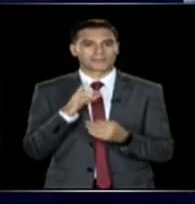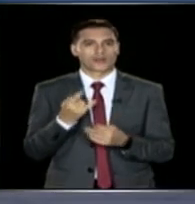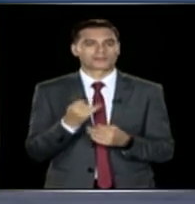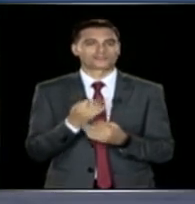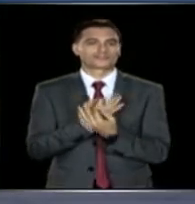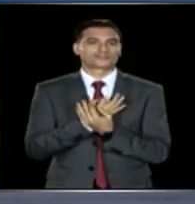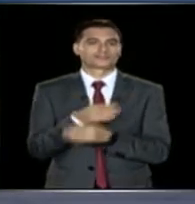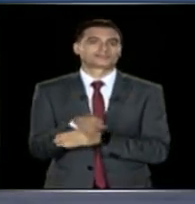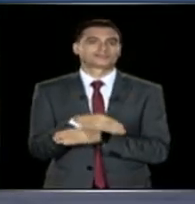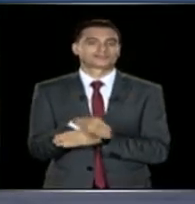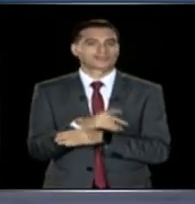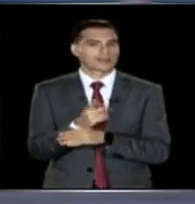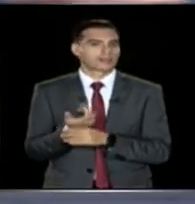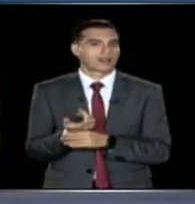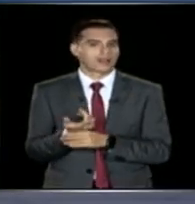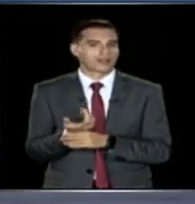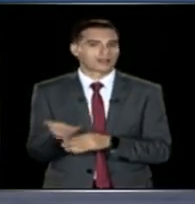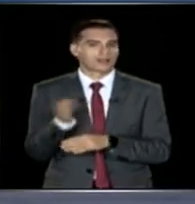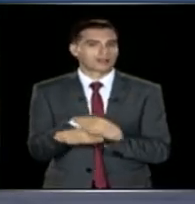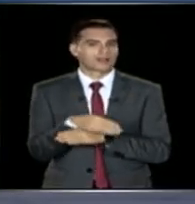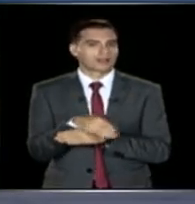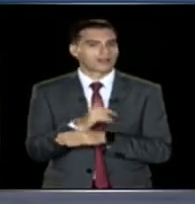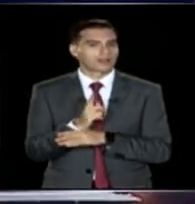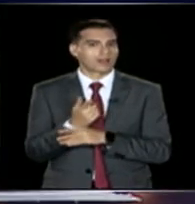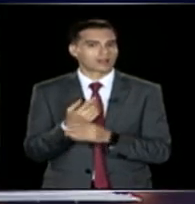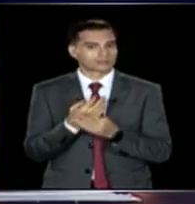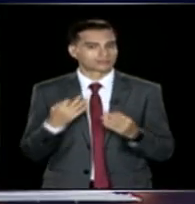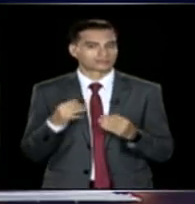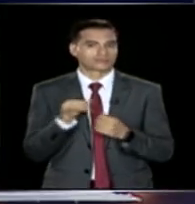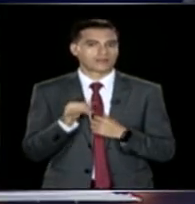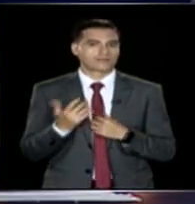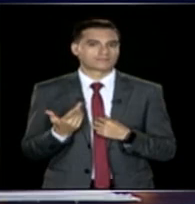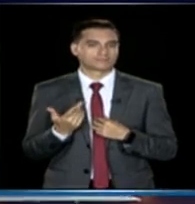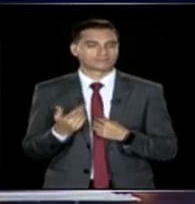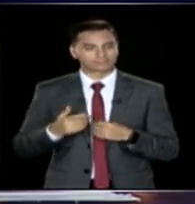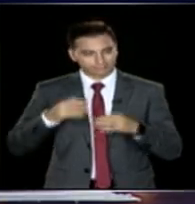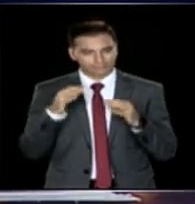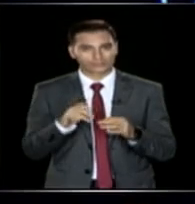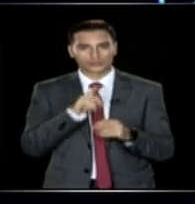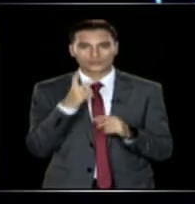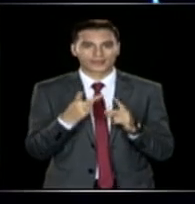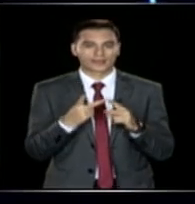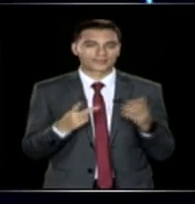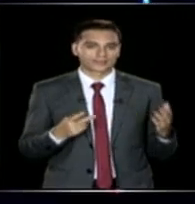يعني مش فارق معاكي؟ لا فارق عليا. فارق معاكي. طيب السؤال الثاني،